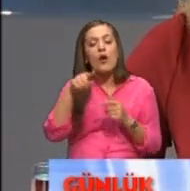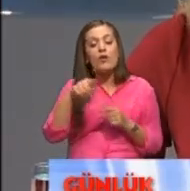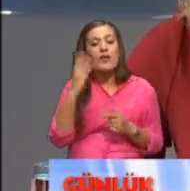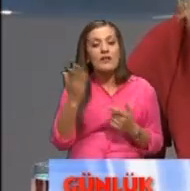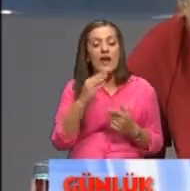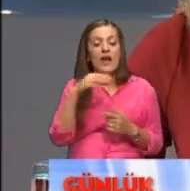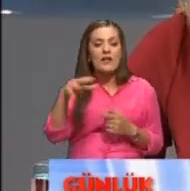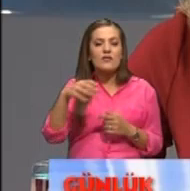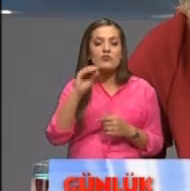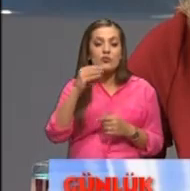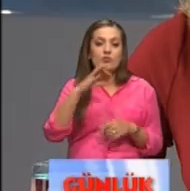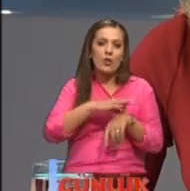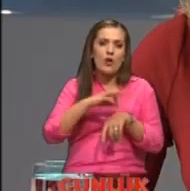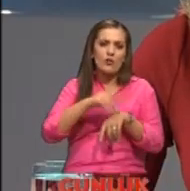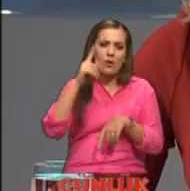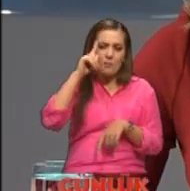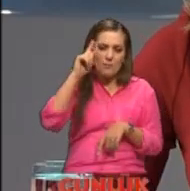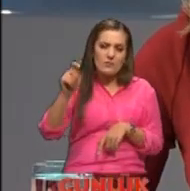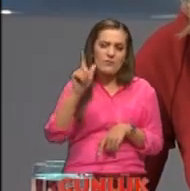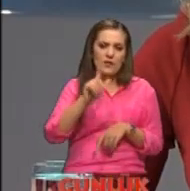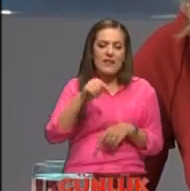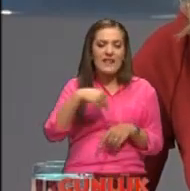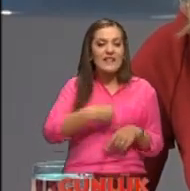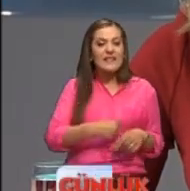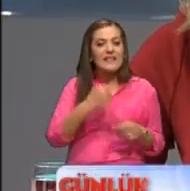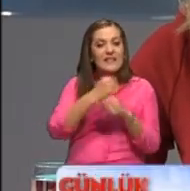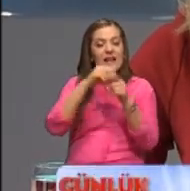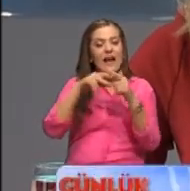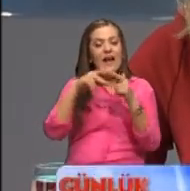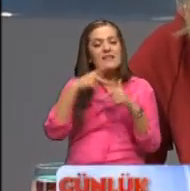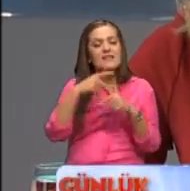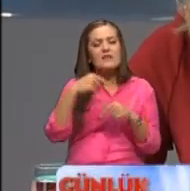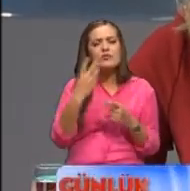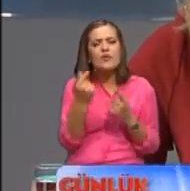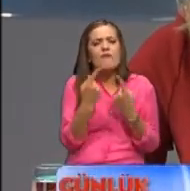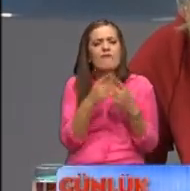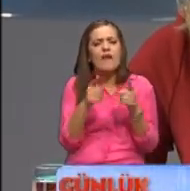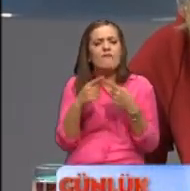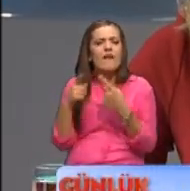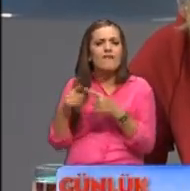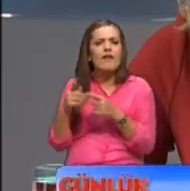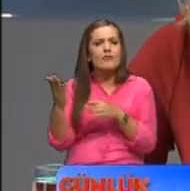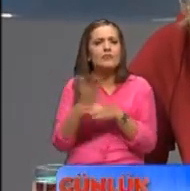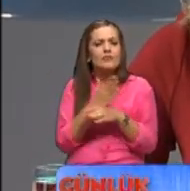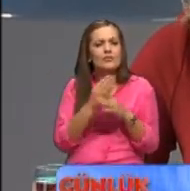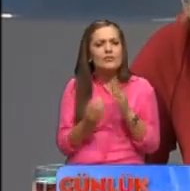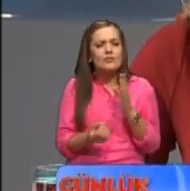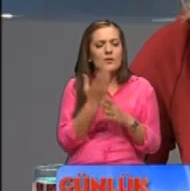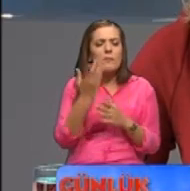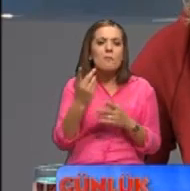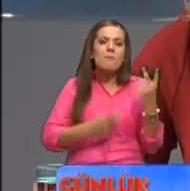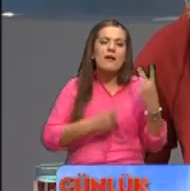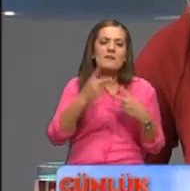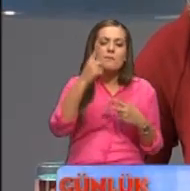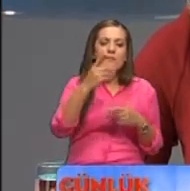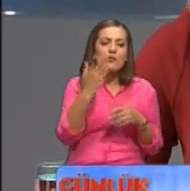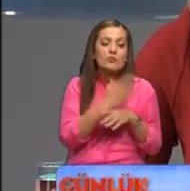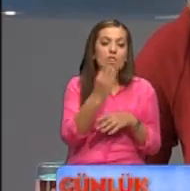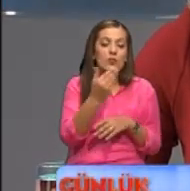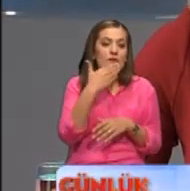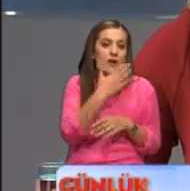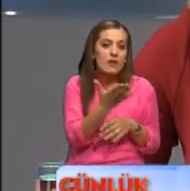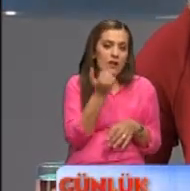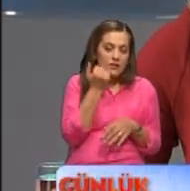çocuk doktorlarımızın önerisi doğrultusunda başlıyoruz. Gaz sıkıntısı nedir? Çünkü o kadar farklı ürünler çıktı ki bazen işte bir üründen çok